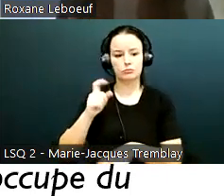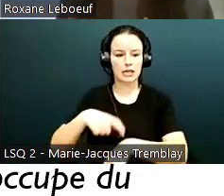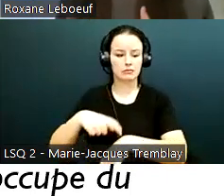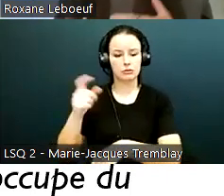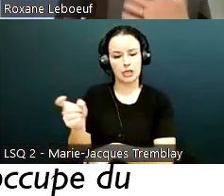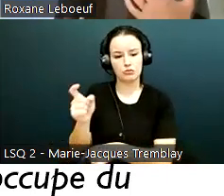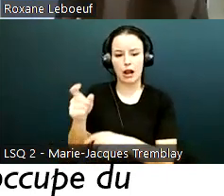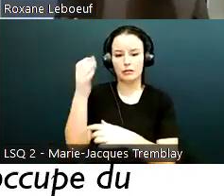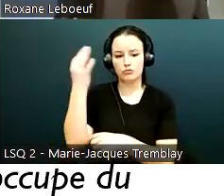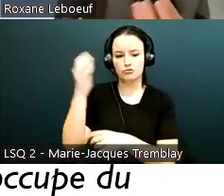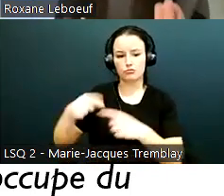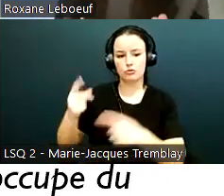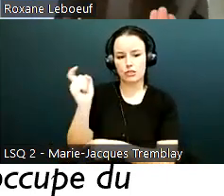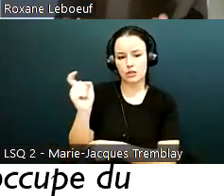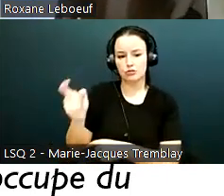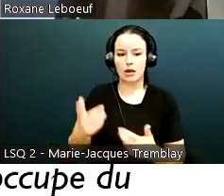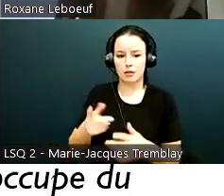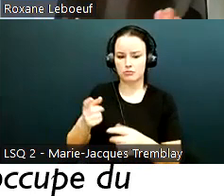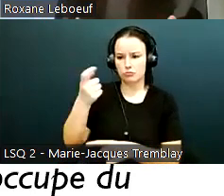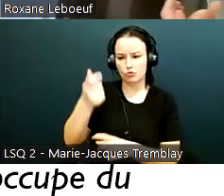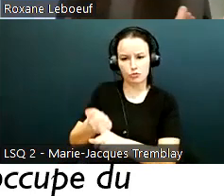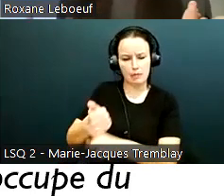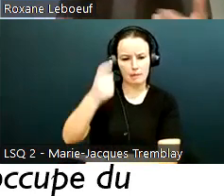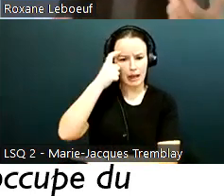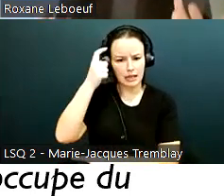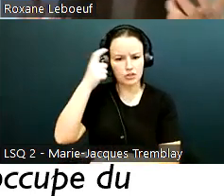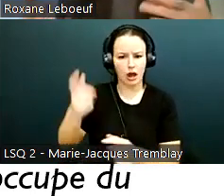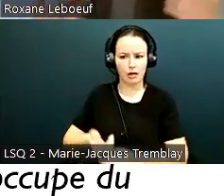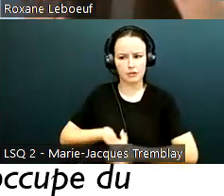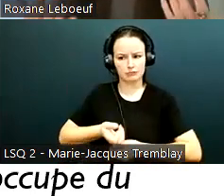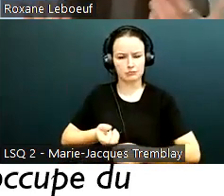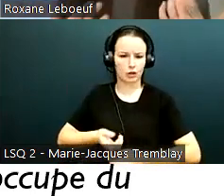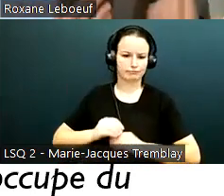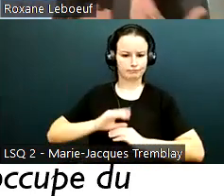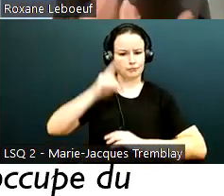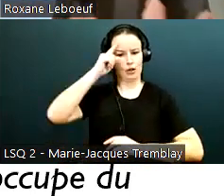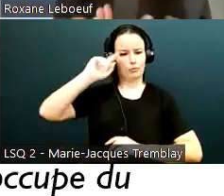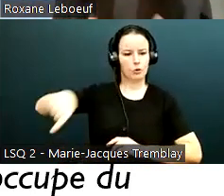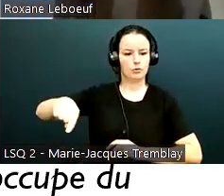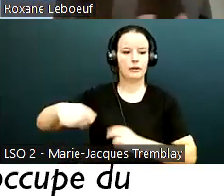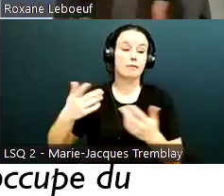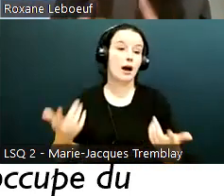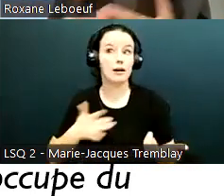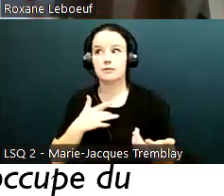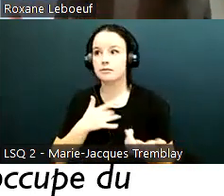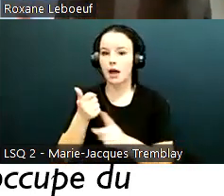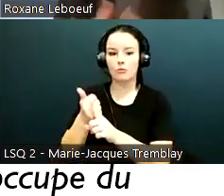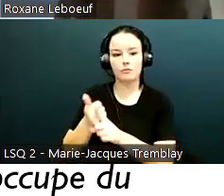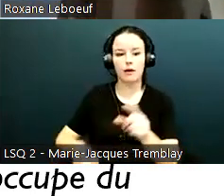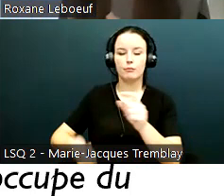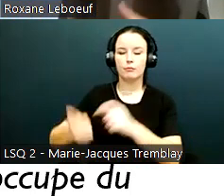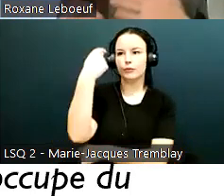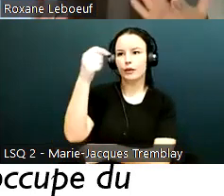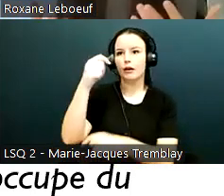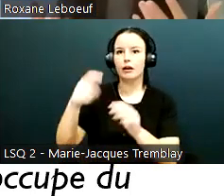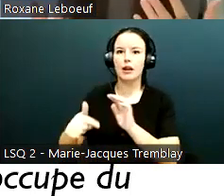pour lui. Et le partage de compétences ici, ça peut être vu comme quelqu'un qui est plus érudit, partage des éléments plus théoriques auprès de ses